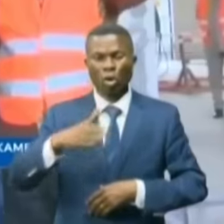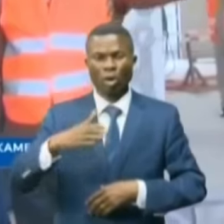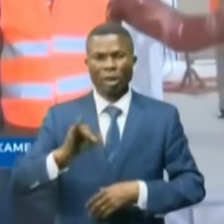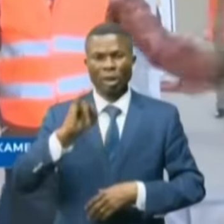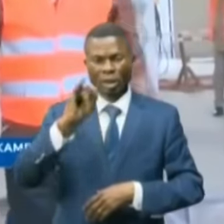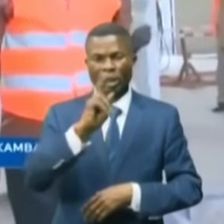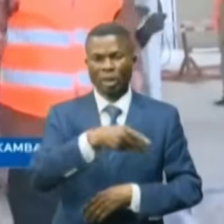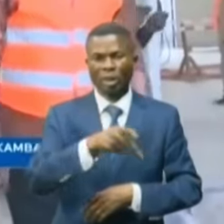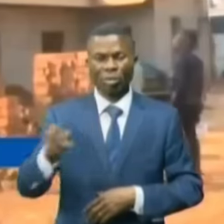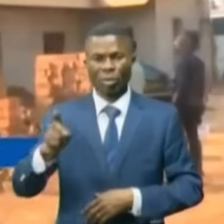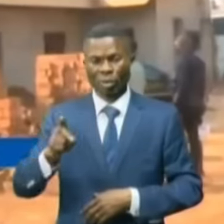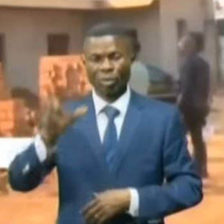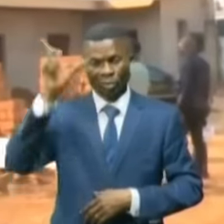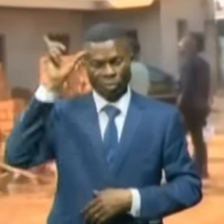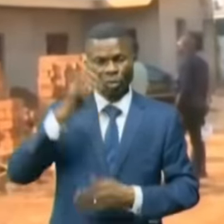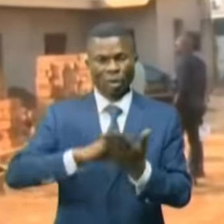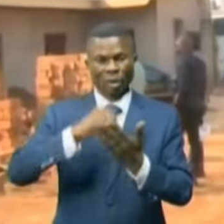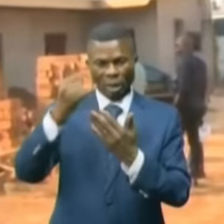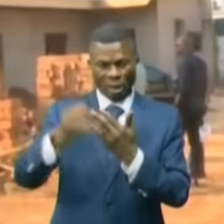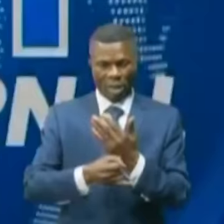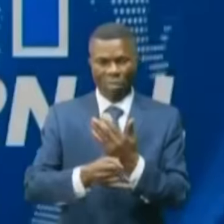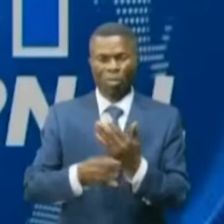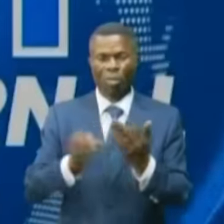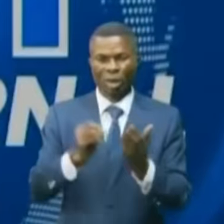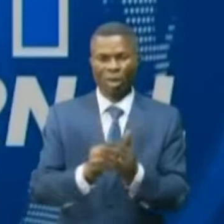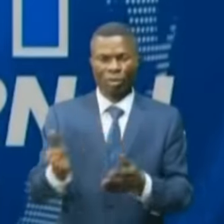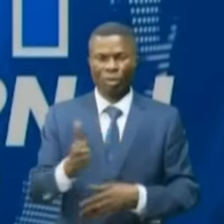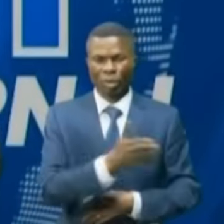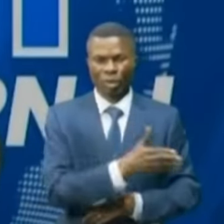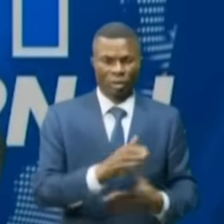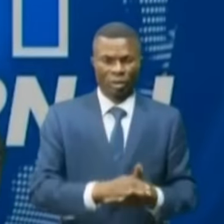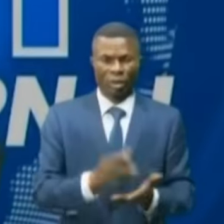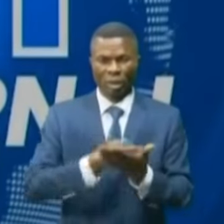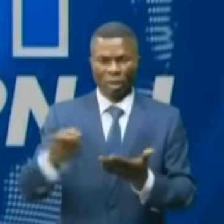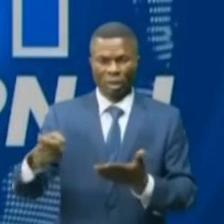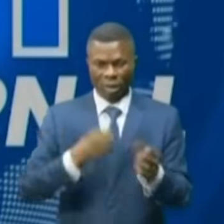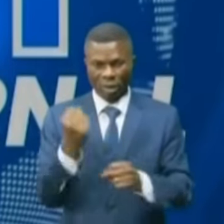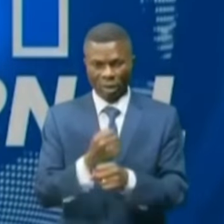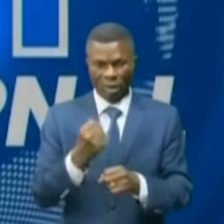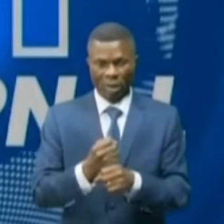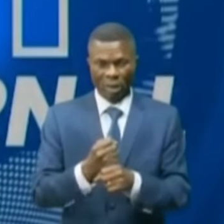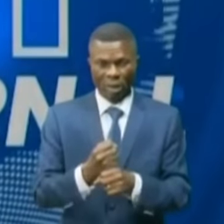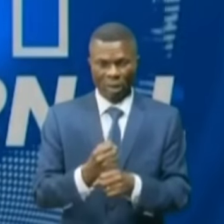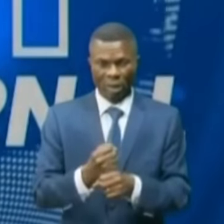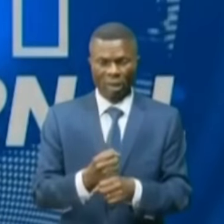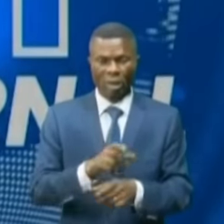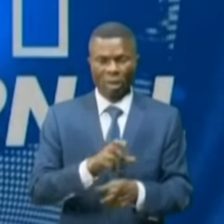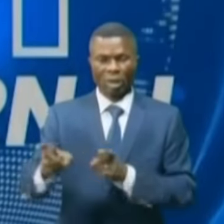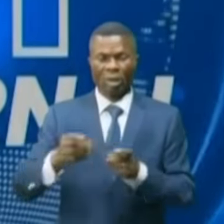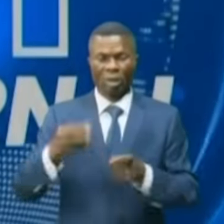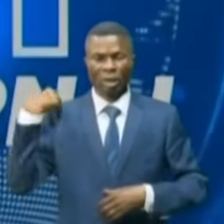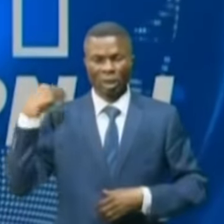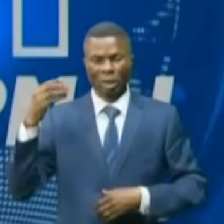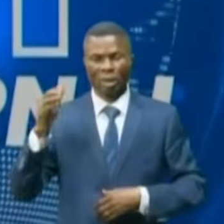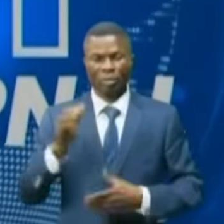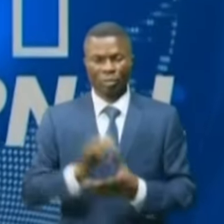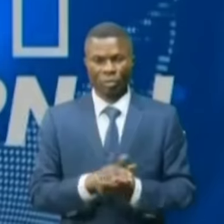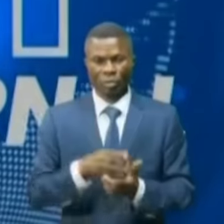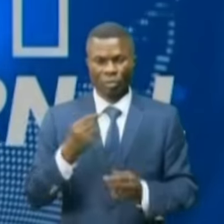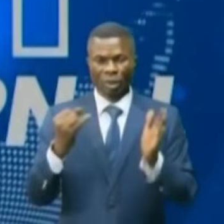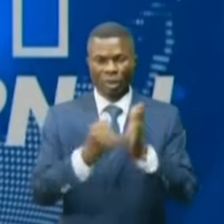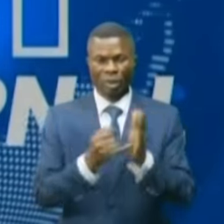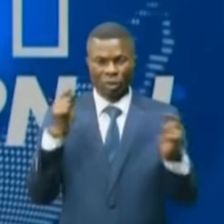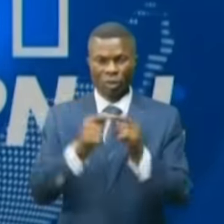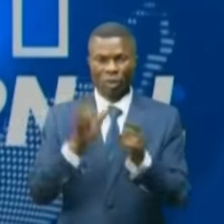l'INPP à Luvungi et le projet Onudi. Semaine de travail au sein de l'administration publique congolaise passe de 6 à